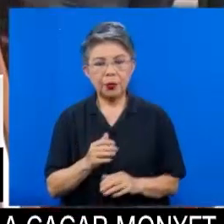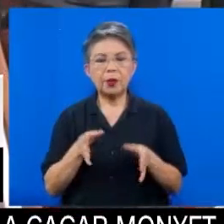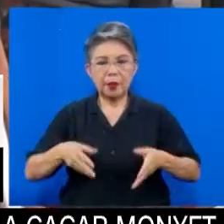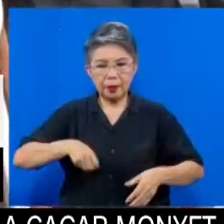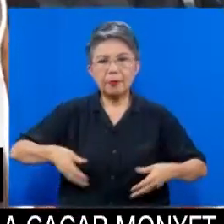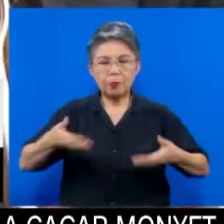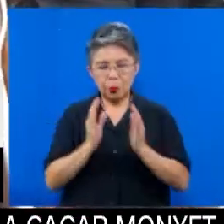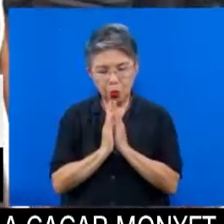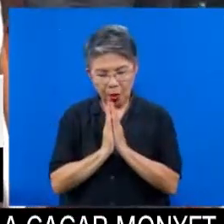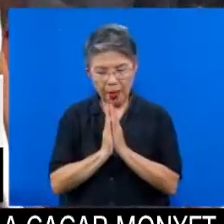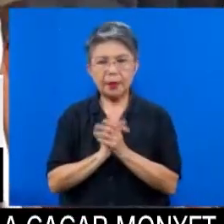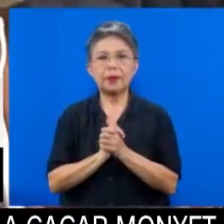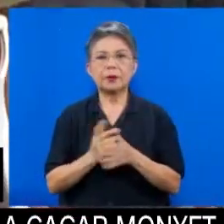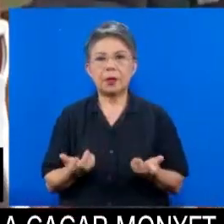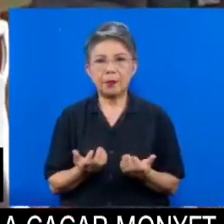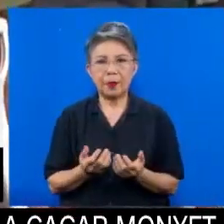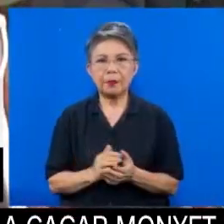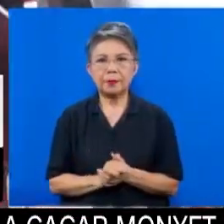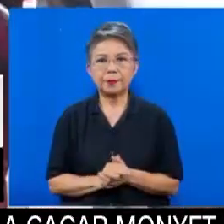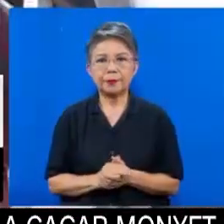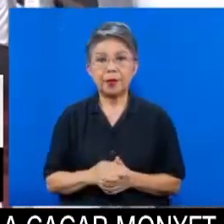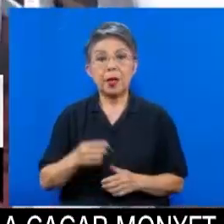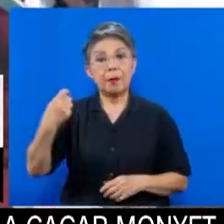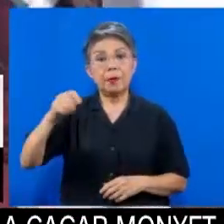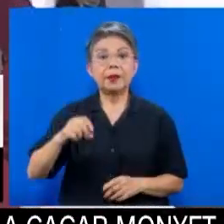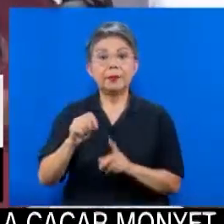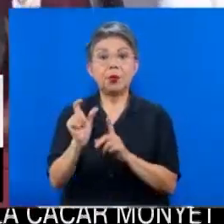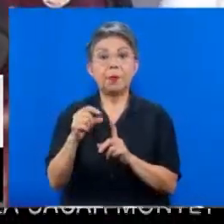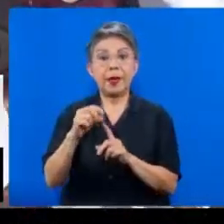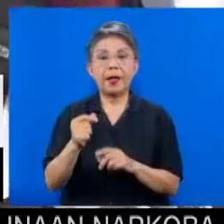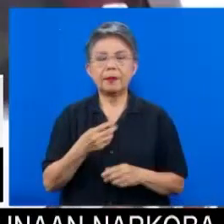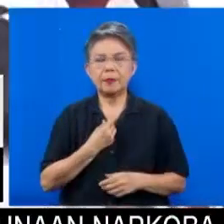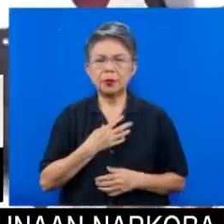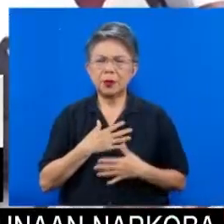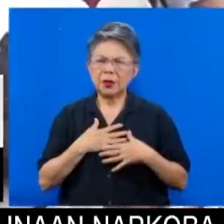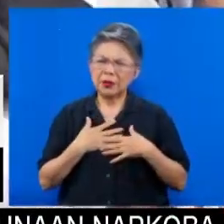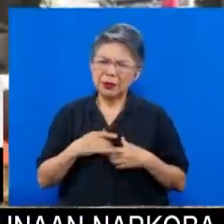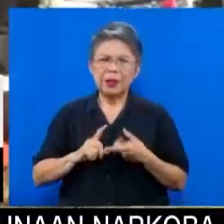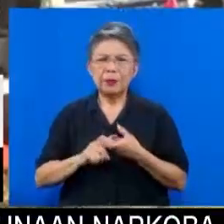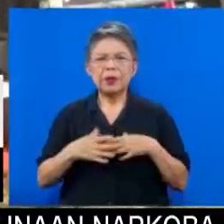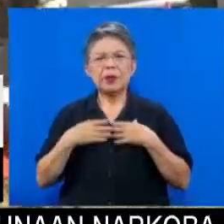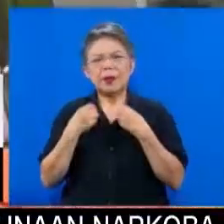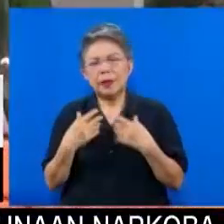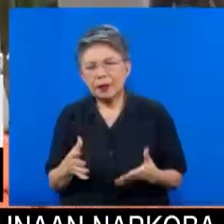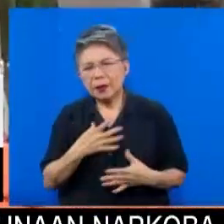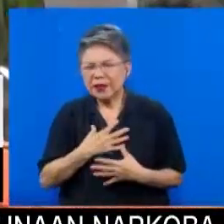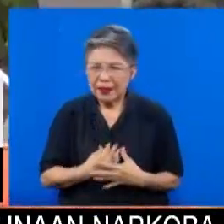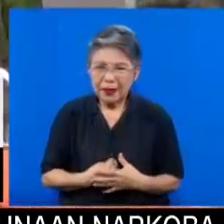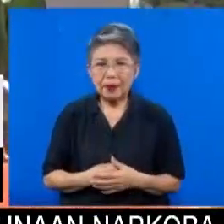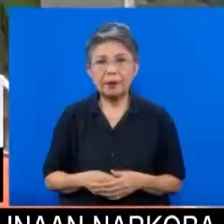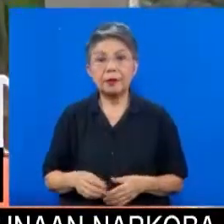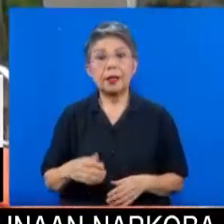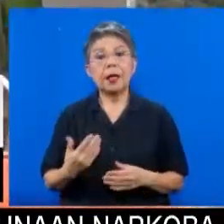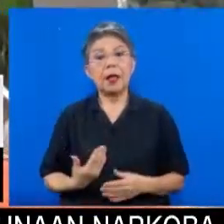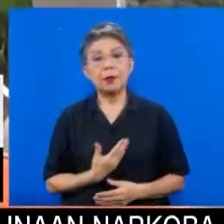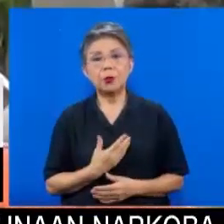ikut mendoakan almarhum. Sementara itu, Basuki Hadi Mulyono mengungkapkan merasa kehilangan sosok almarhum. Menurutnya, almarhum